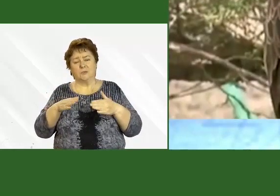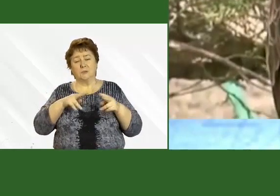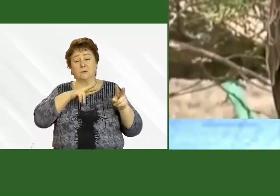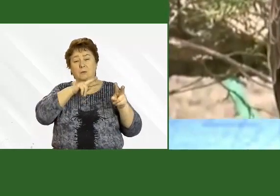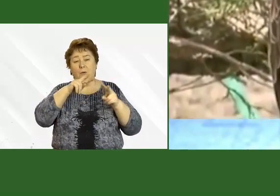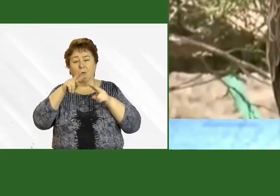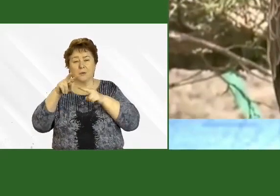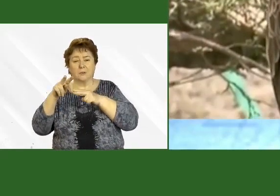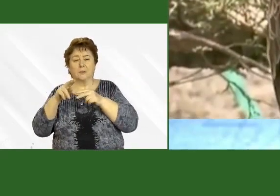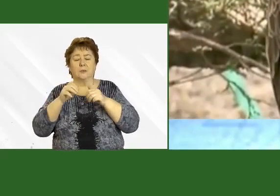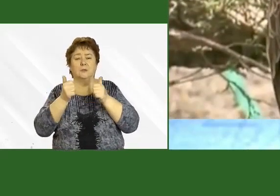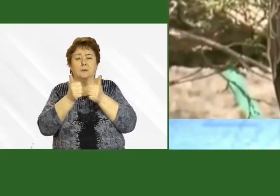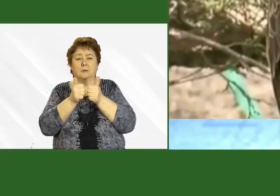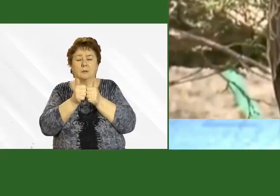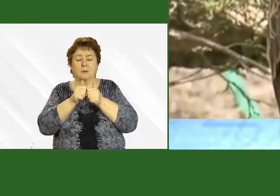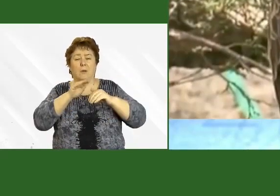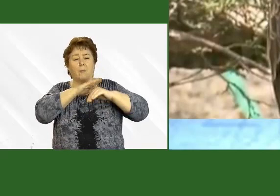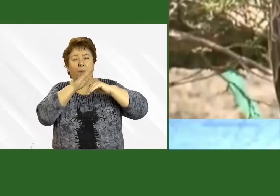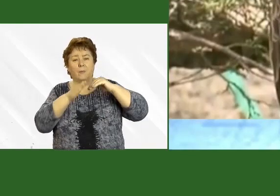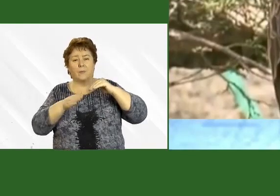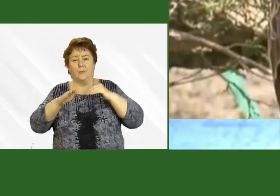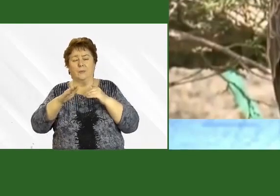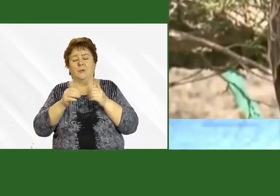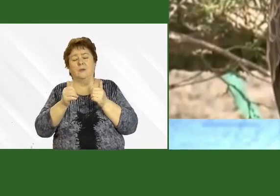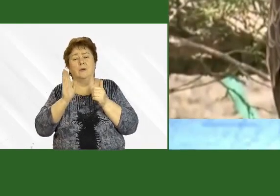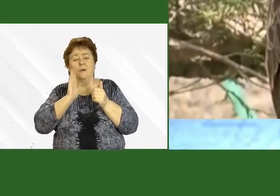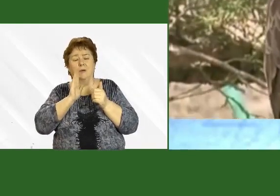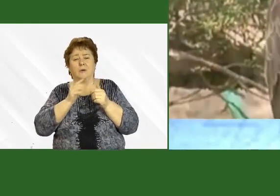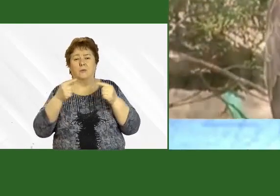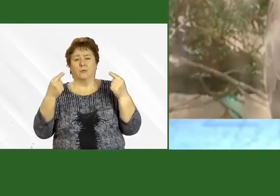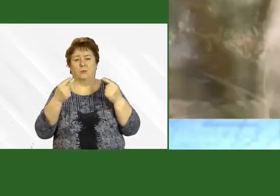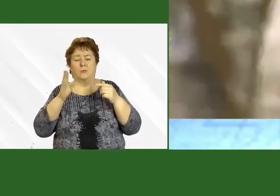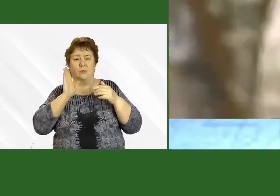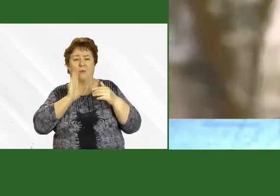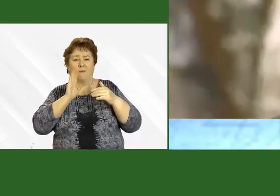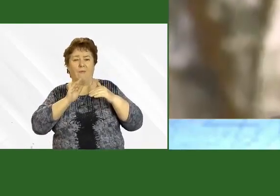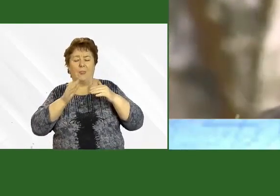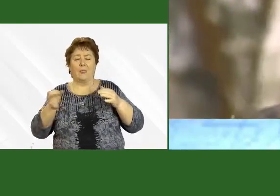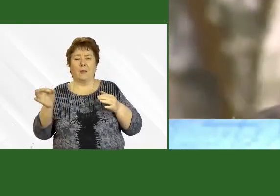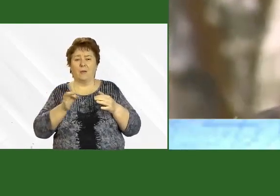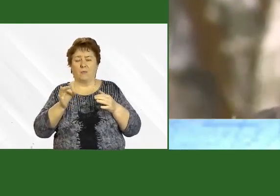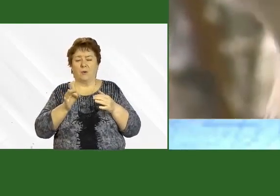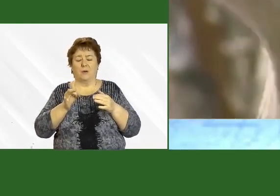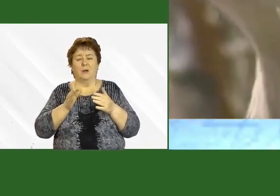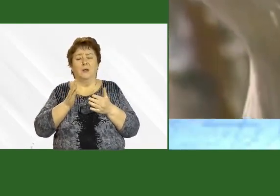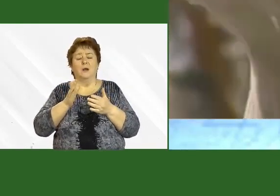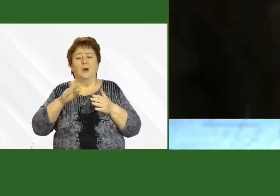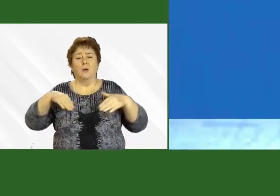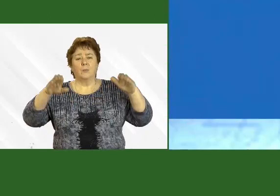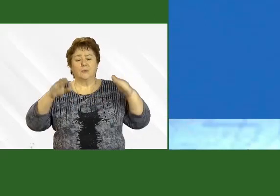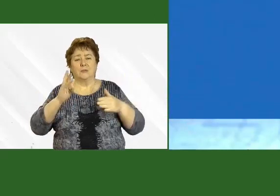на морских побережьях и на берегах крупных водоемов птица является